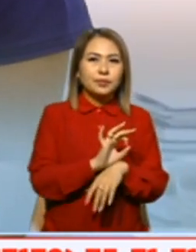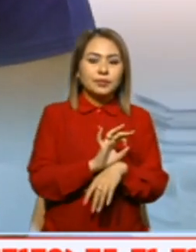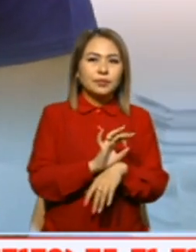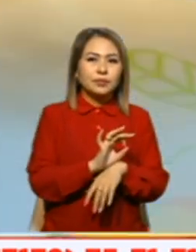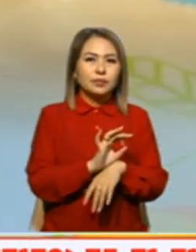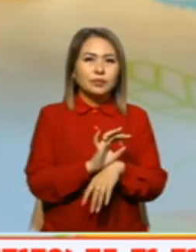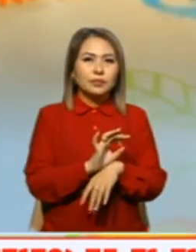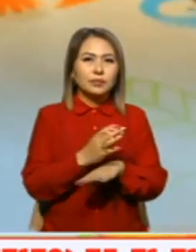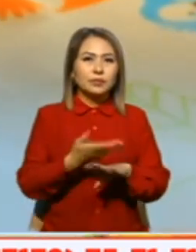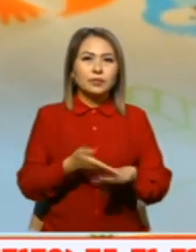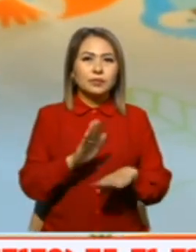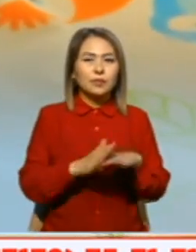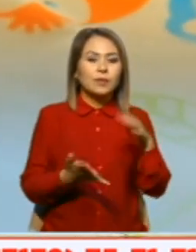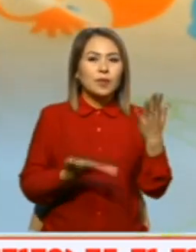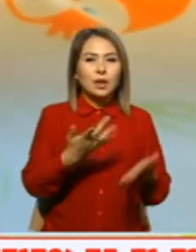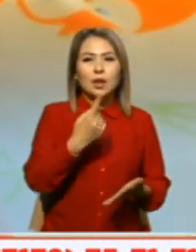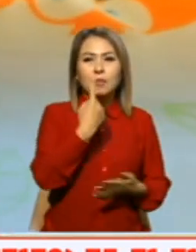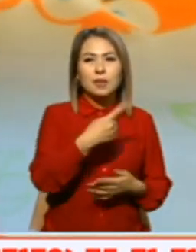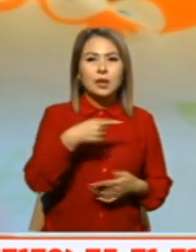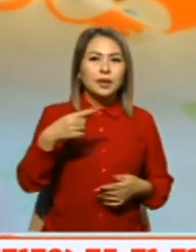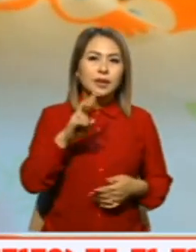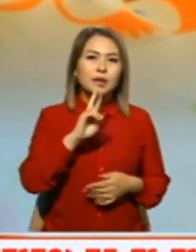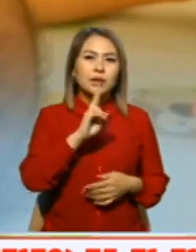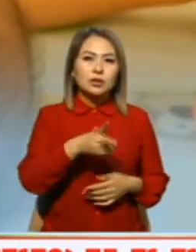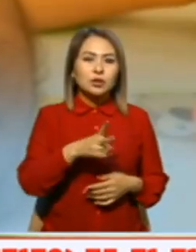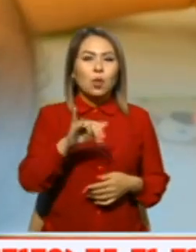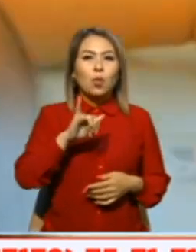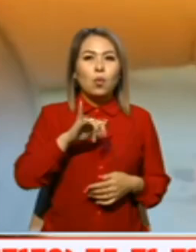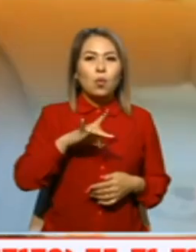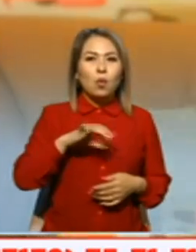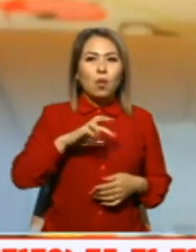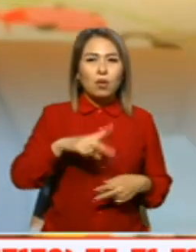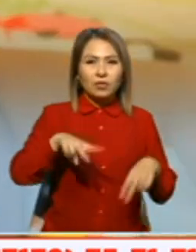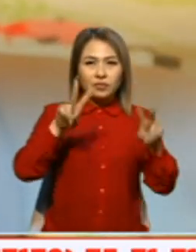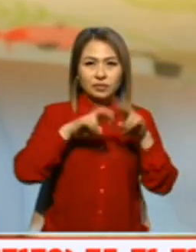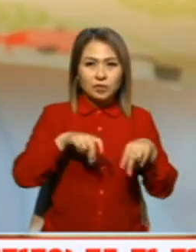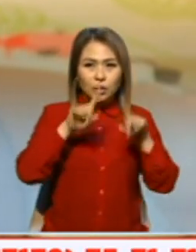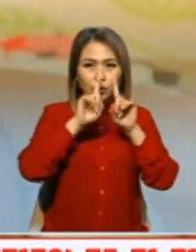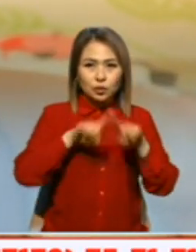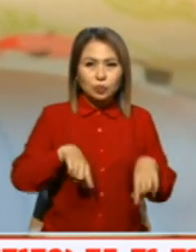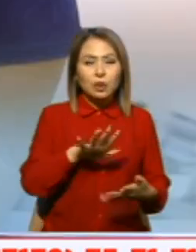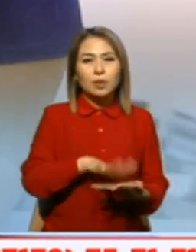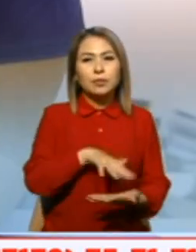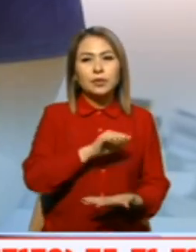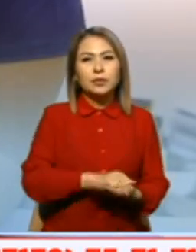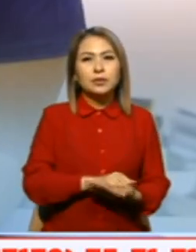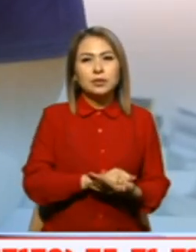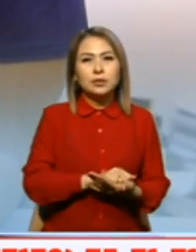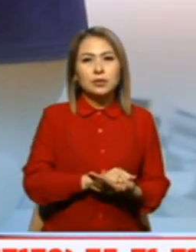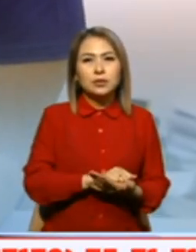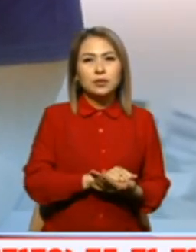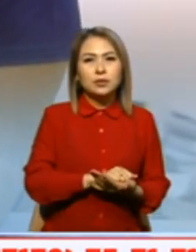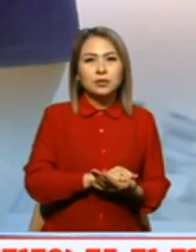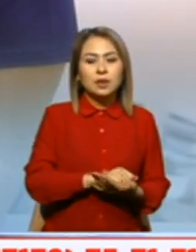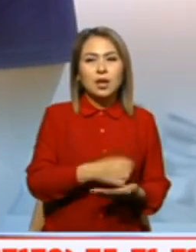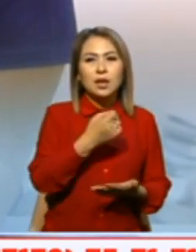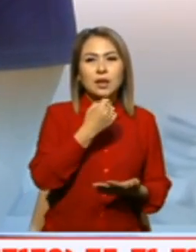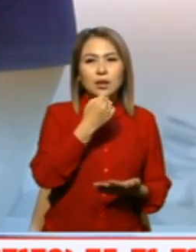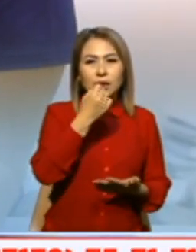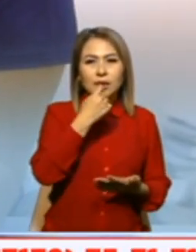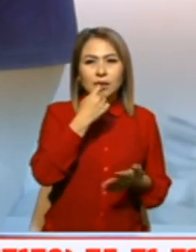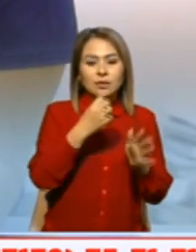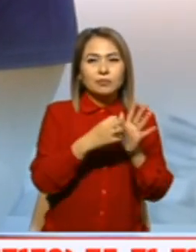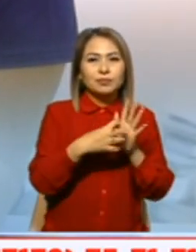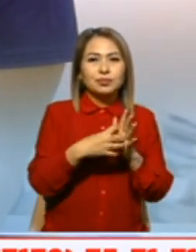ауырлық түсіреді. Егер 1-2 жаста баланы уролог дәрігерге тексертпесеңіз, оның салдары? Крипторхизм, яғни жұмыртқаның төмен